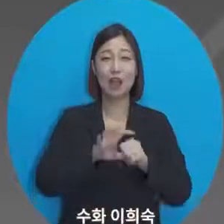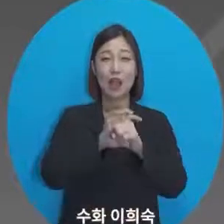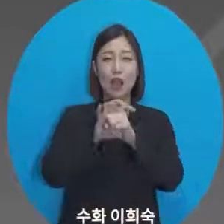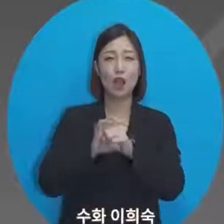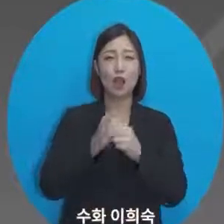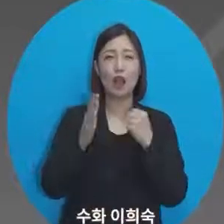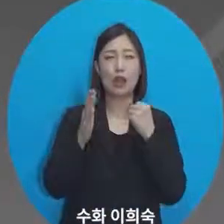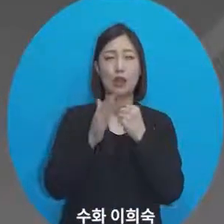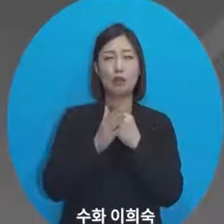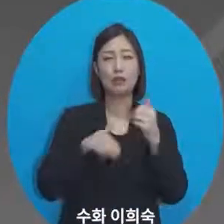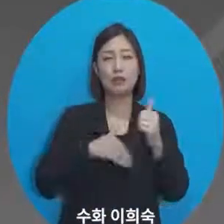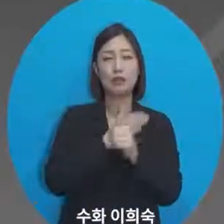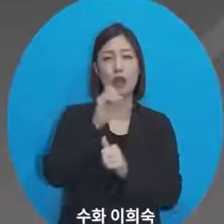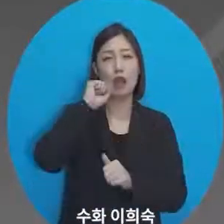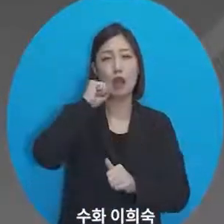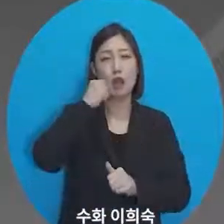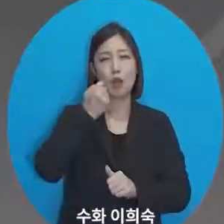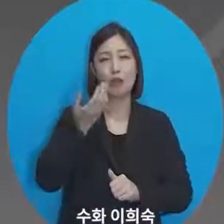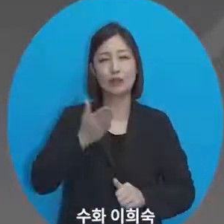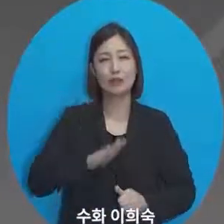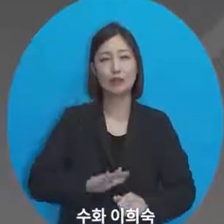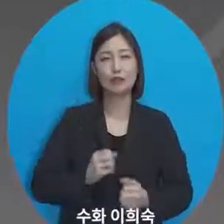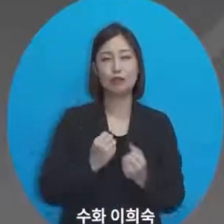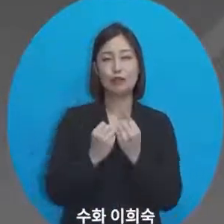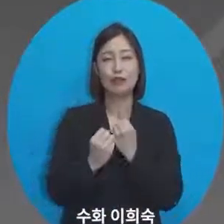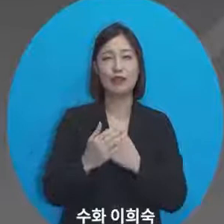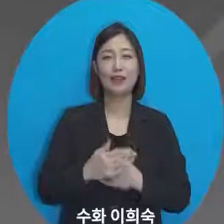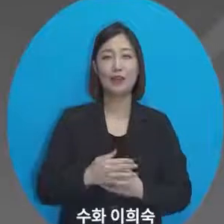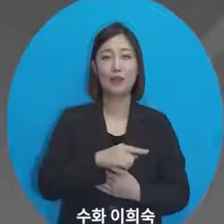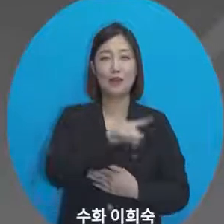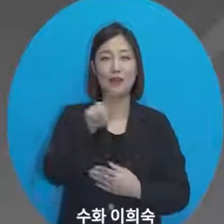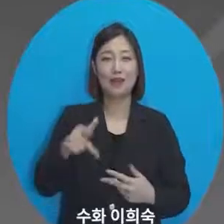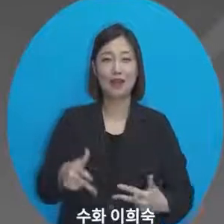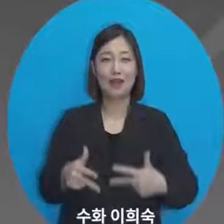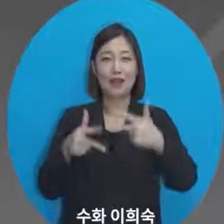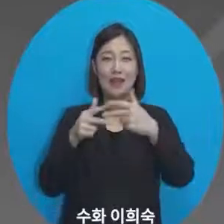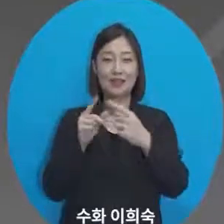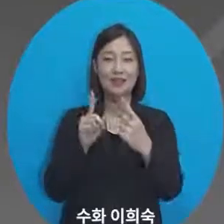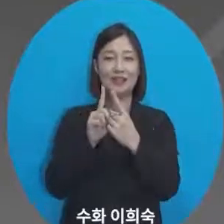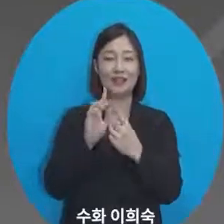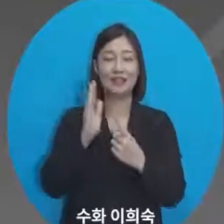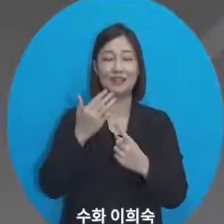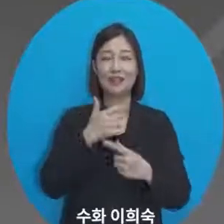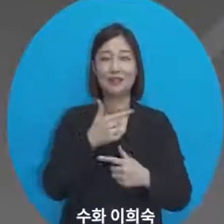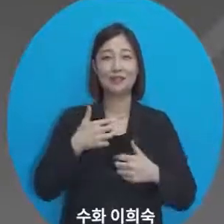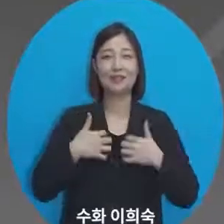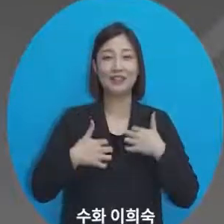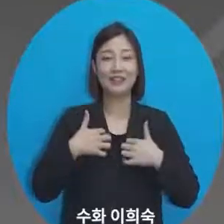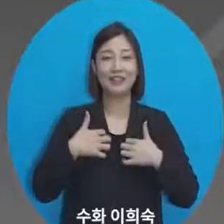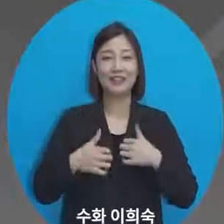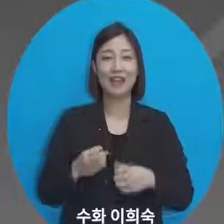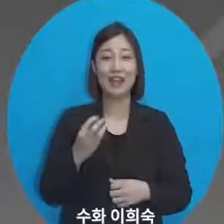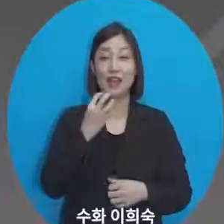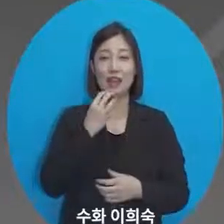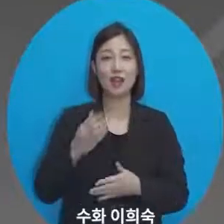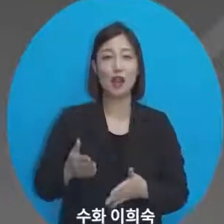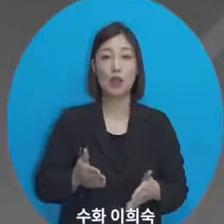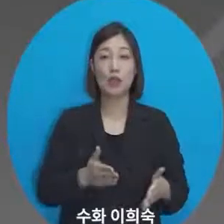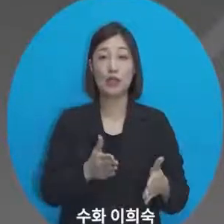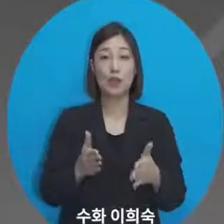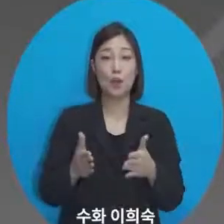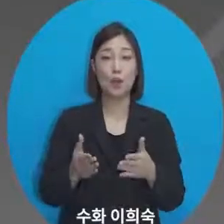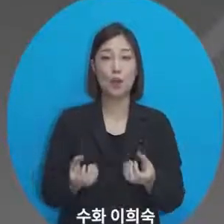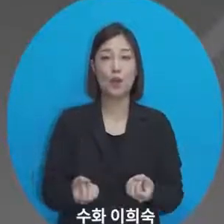코로나로 어려운 시기에 이렇게 화면으로 여러분들을 만나 뵙게 되어 반갑습니다. 그리고 경기도에서